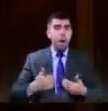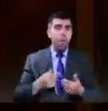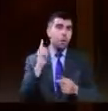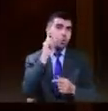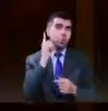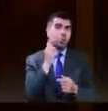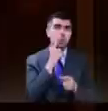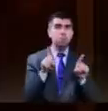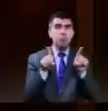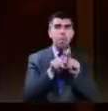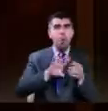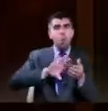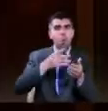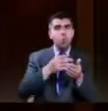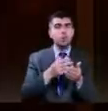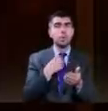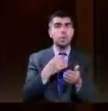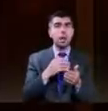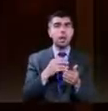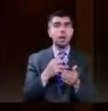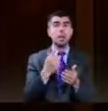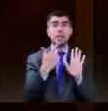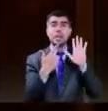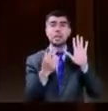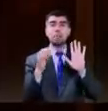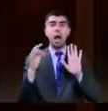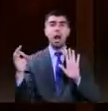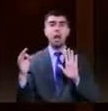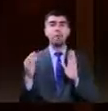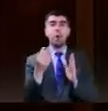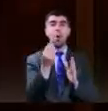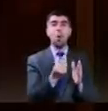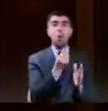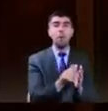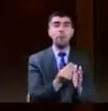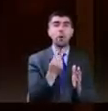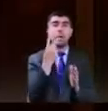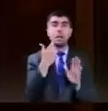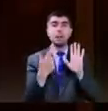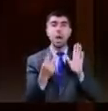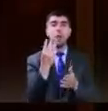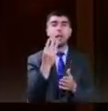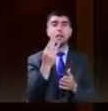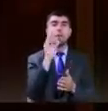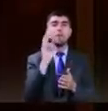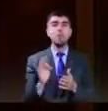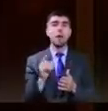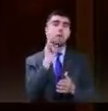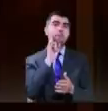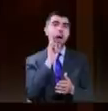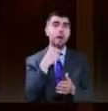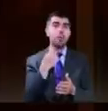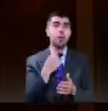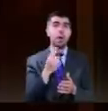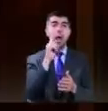الدراسي 2014-2015، تحتضن 7000 طفلا، 37% منهم إناث، ينضاف إليهم آلاف